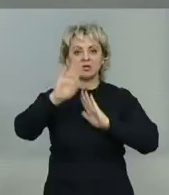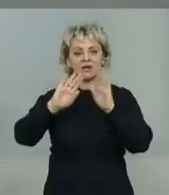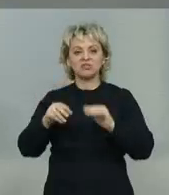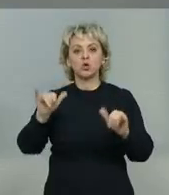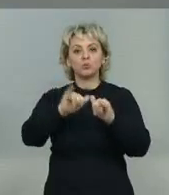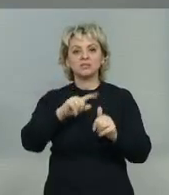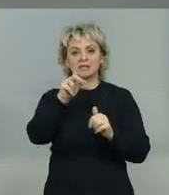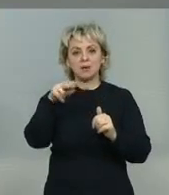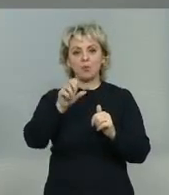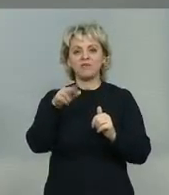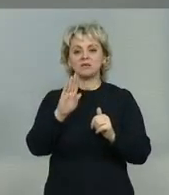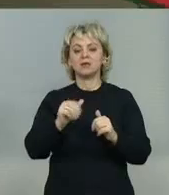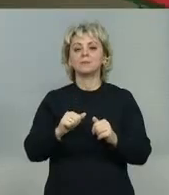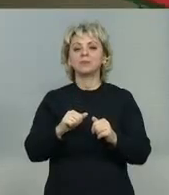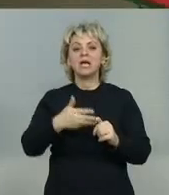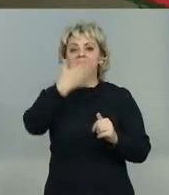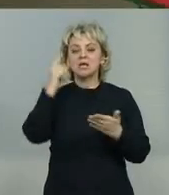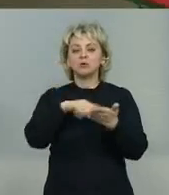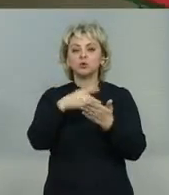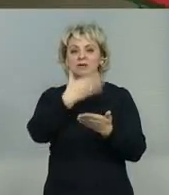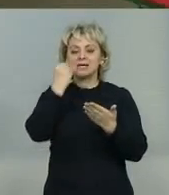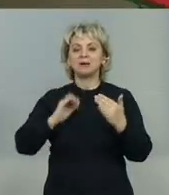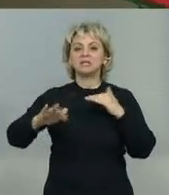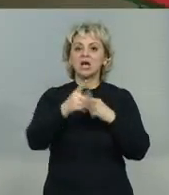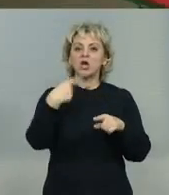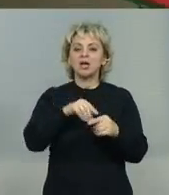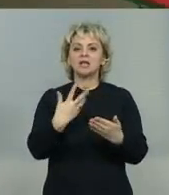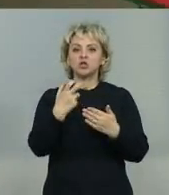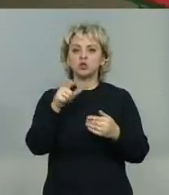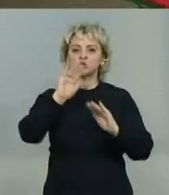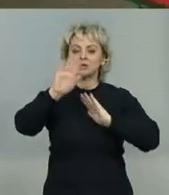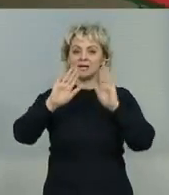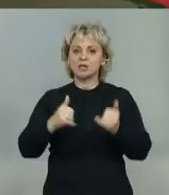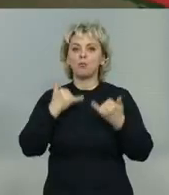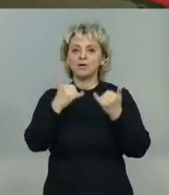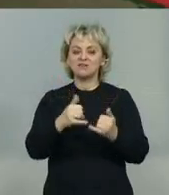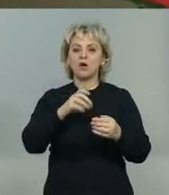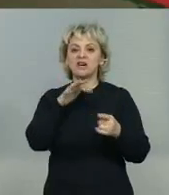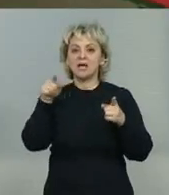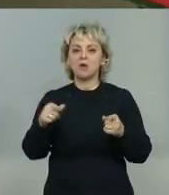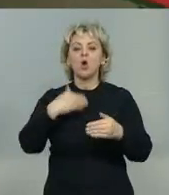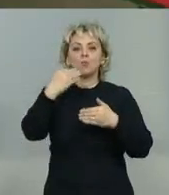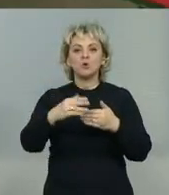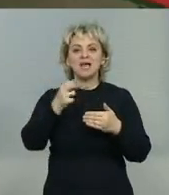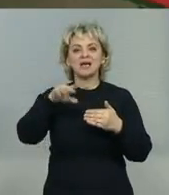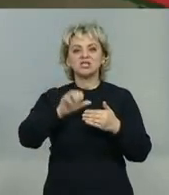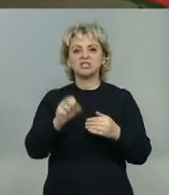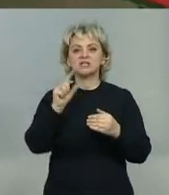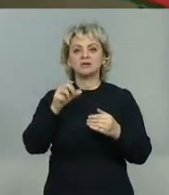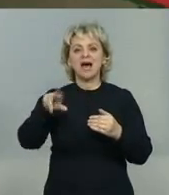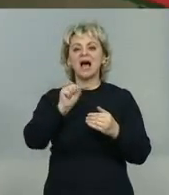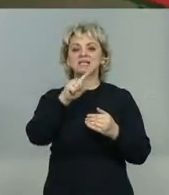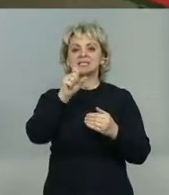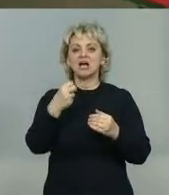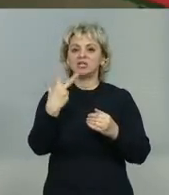в музее-заповеднике. Забытый город забытой страны – это около 300 экспонатов, посвященных эпохе поздней античности и золотоордынскому